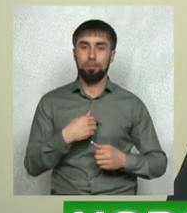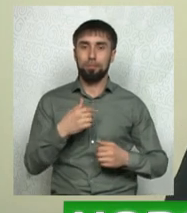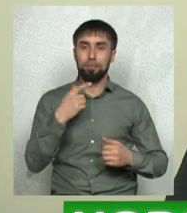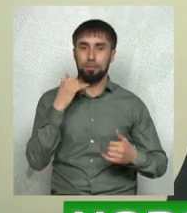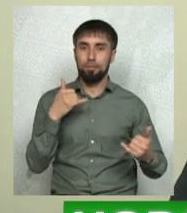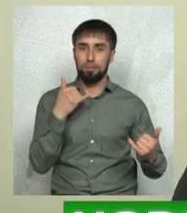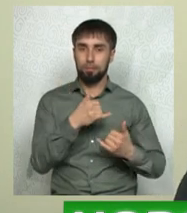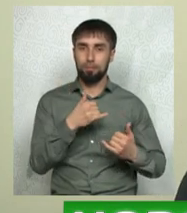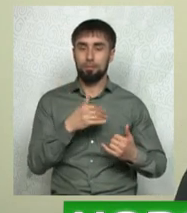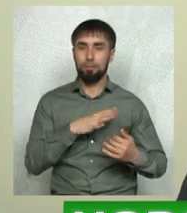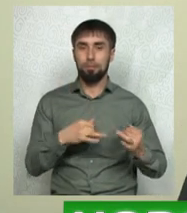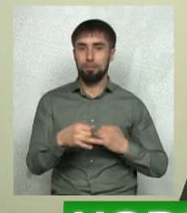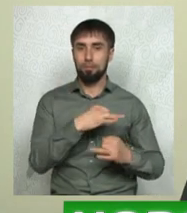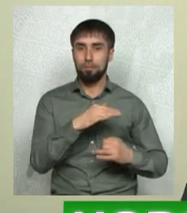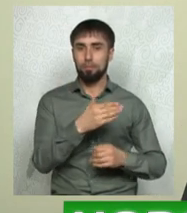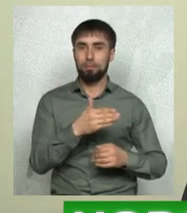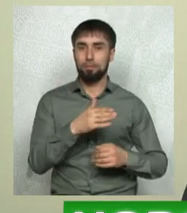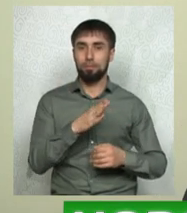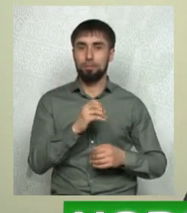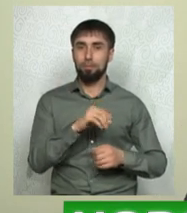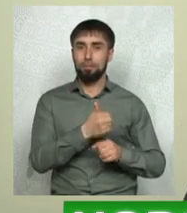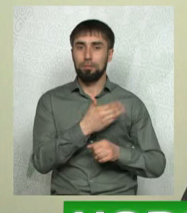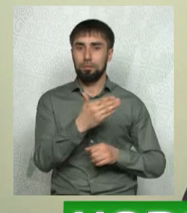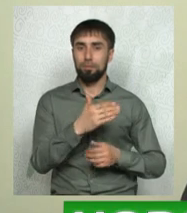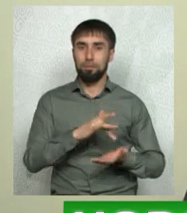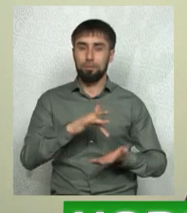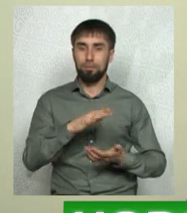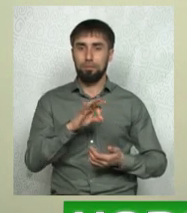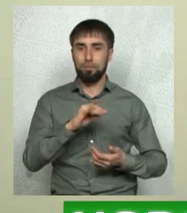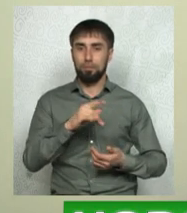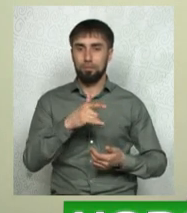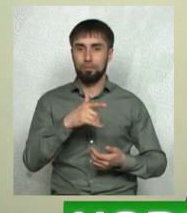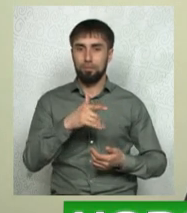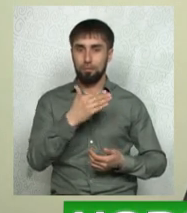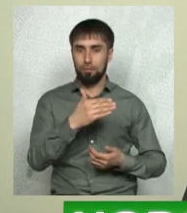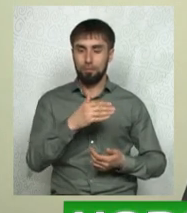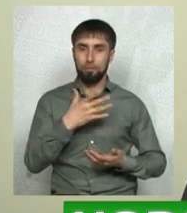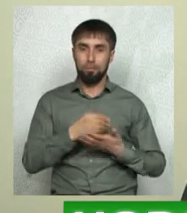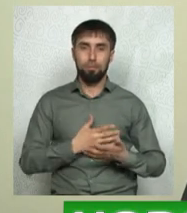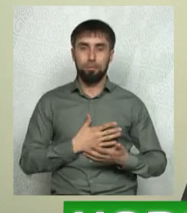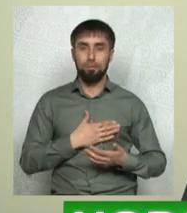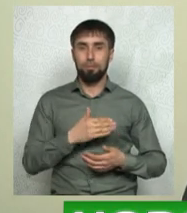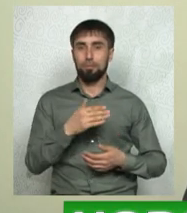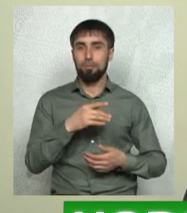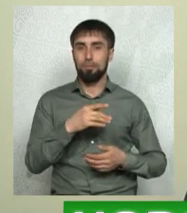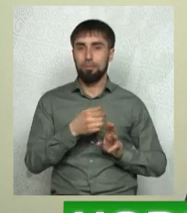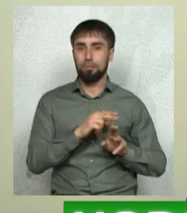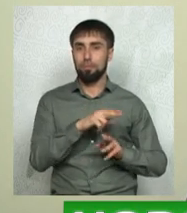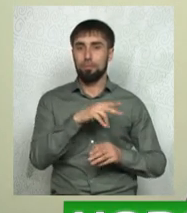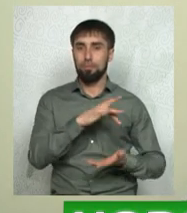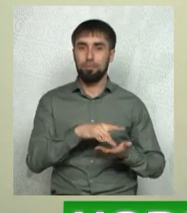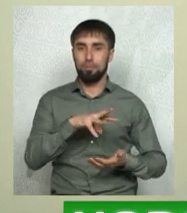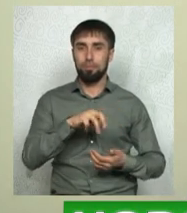телеконсультации, телефонные консультации с ведущими ожоговыми центрами. Это наш федеральный ожоговый центр, находящийся в городе